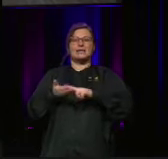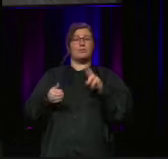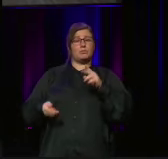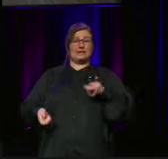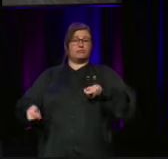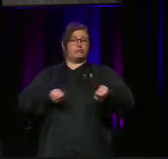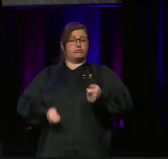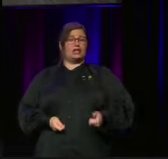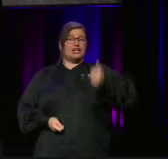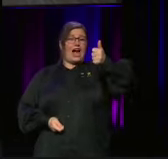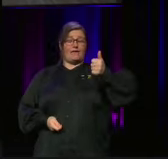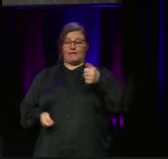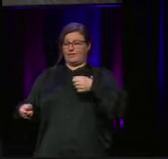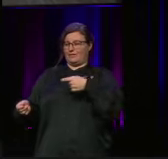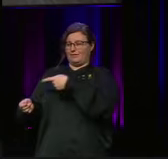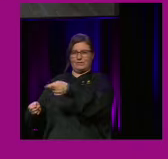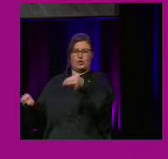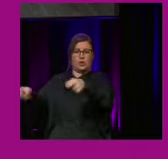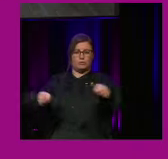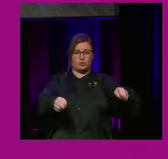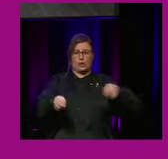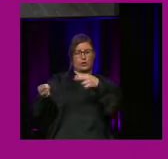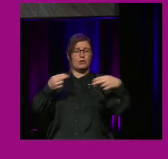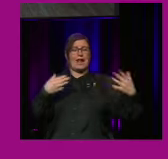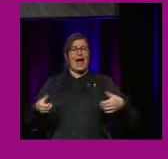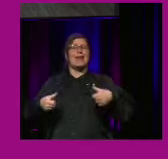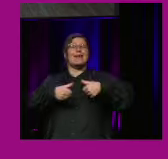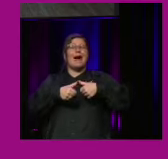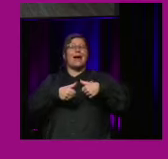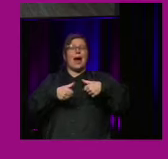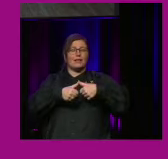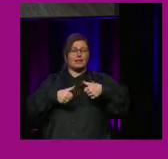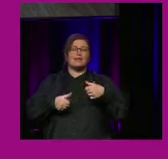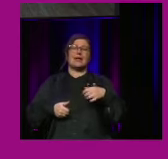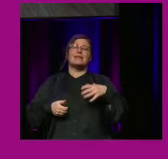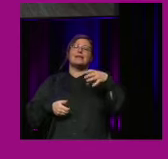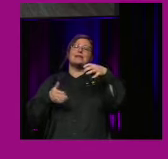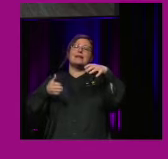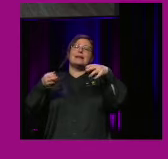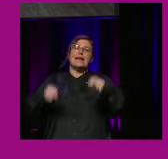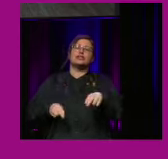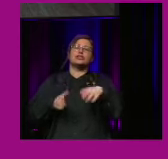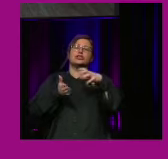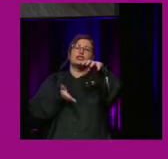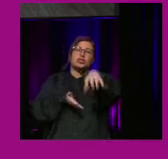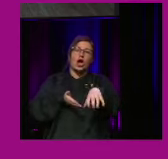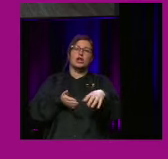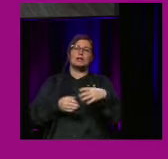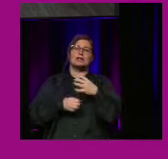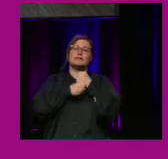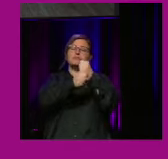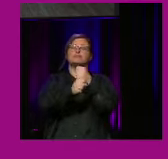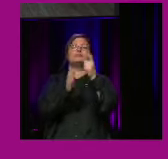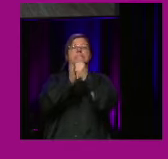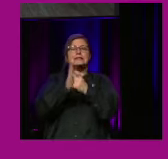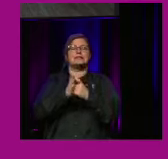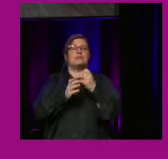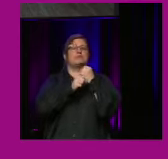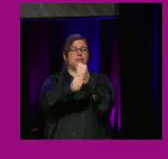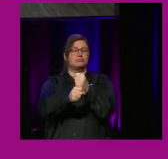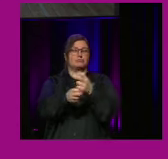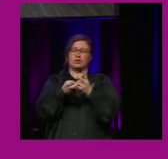det som vi ser som garanten för att rättsstaten upprätthålls, nämligen domstolarna. Så att man kan ställa